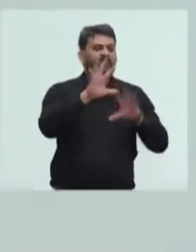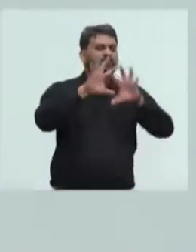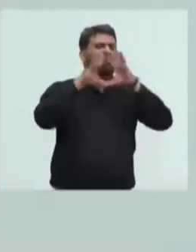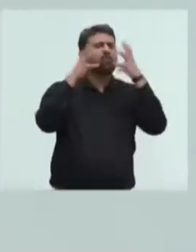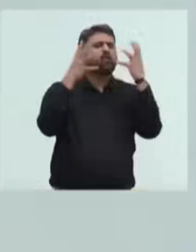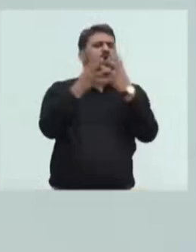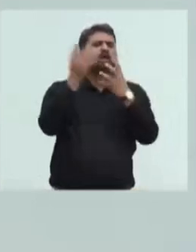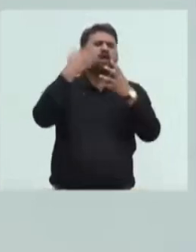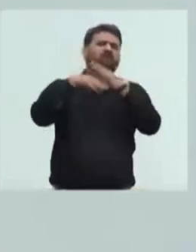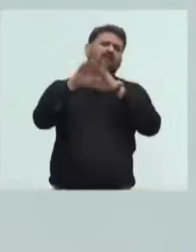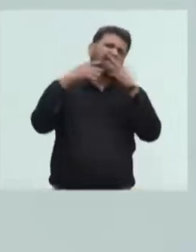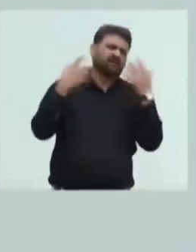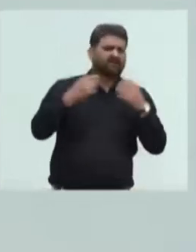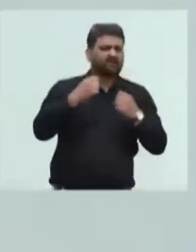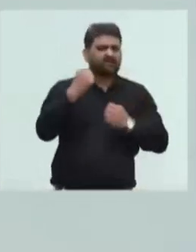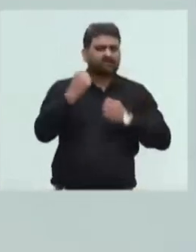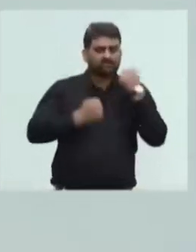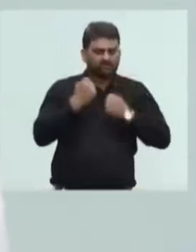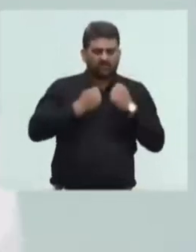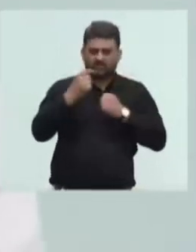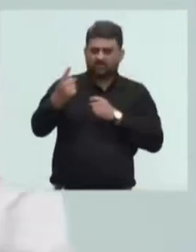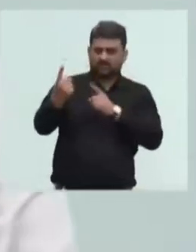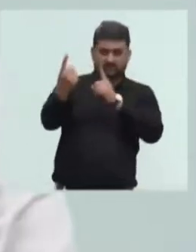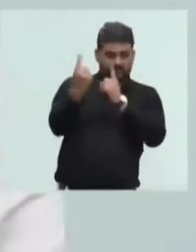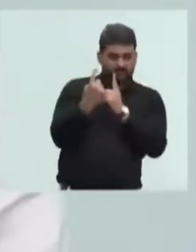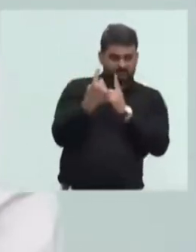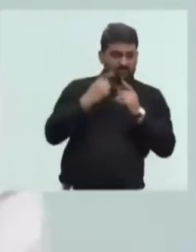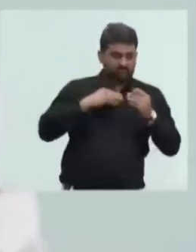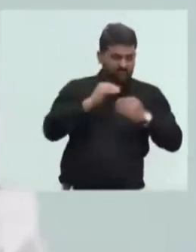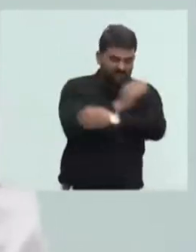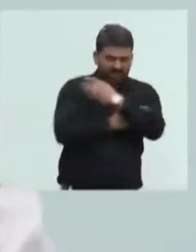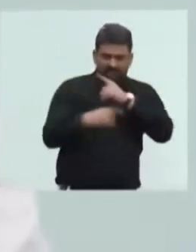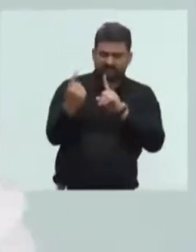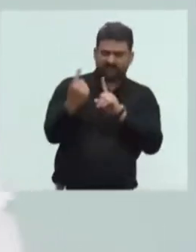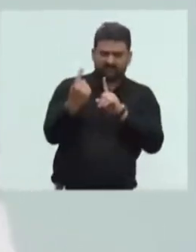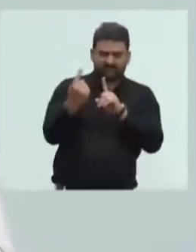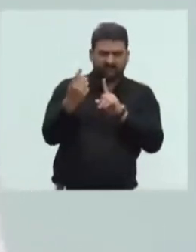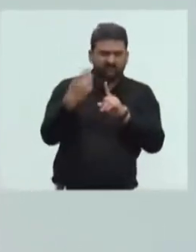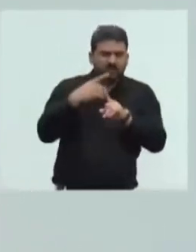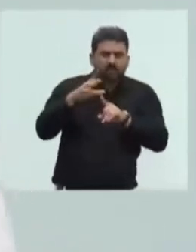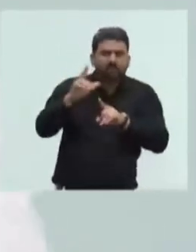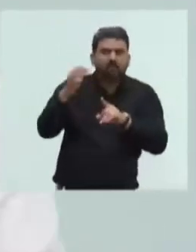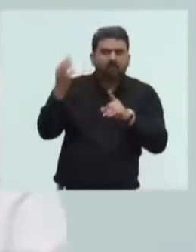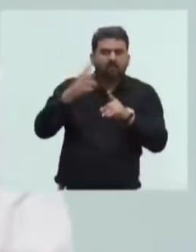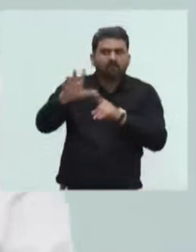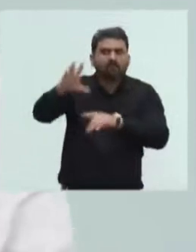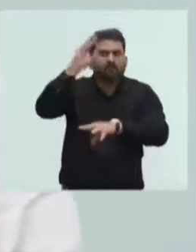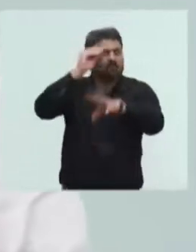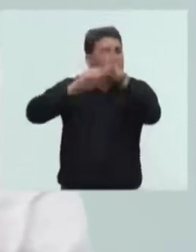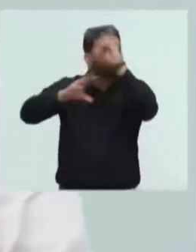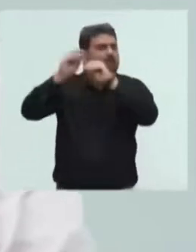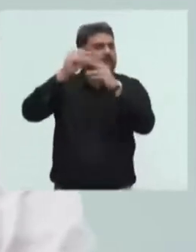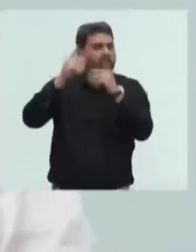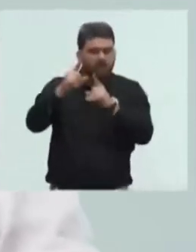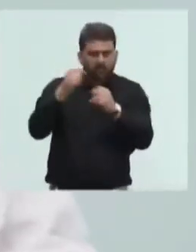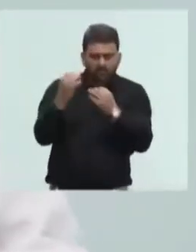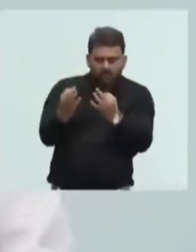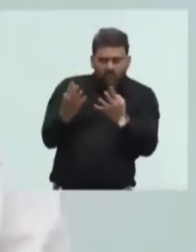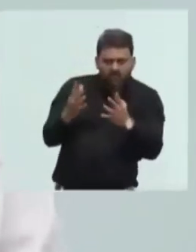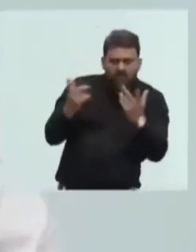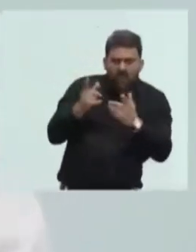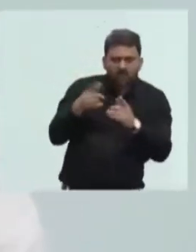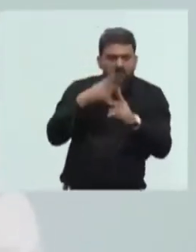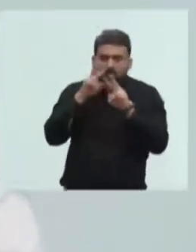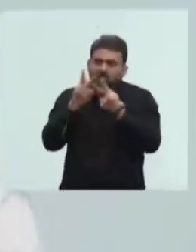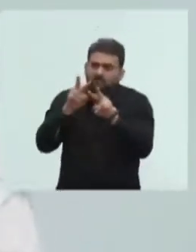खिलाड़ी है जिसके साथ खेलने में व्यस्त समय तुम्हें कुछ न कुछ सीखने को मिलता है तुम्हें उनका